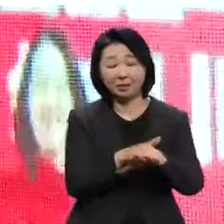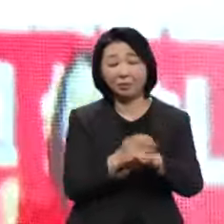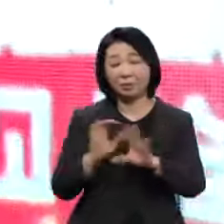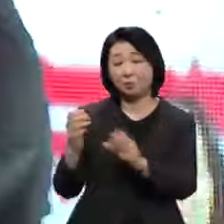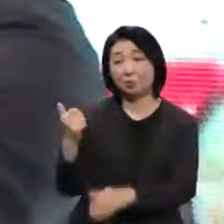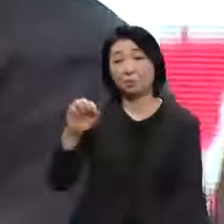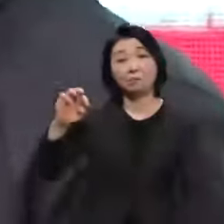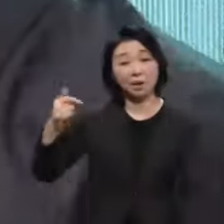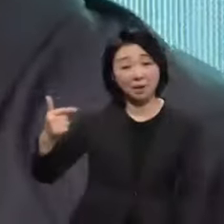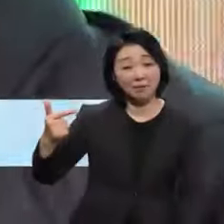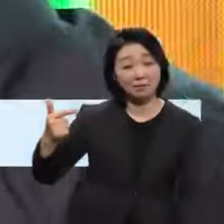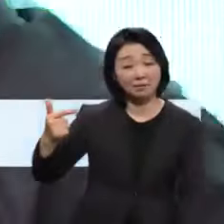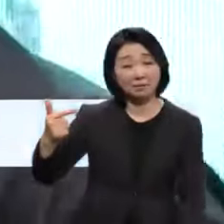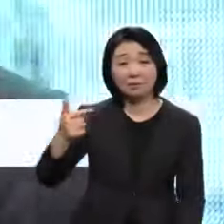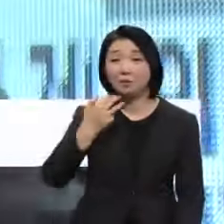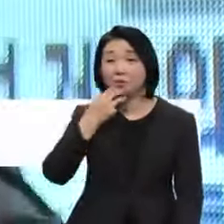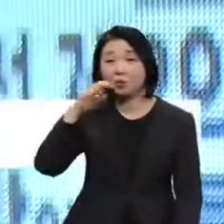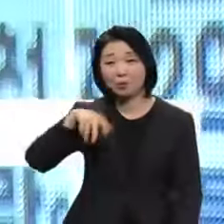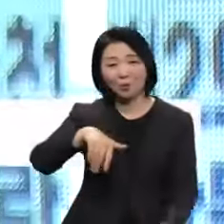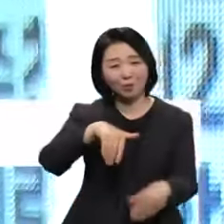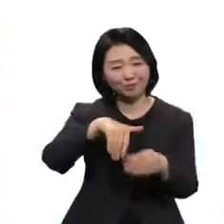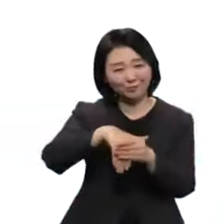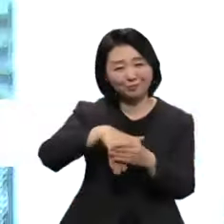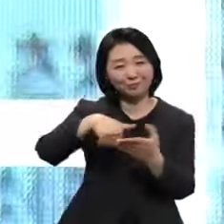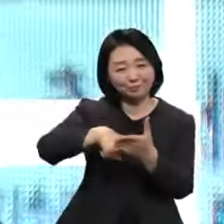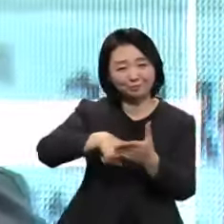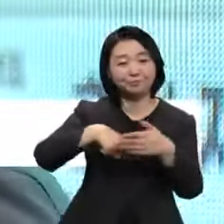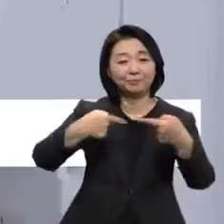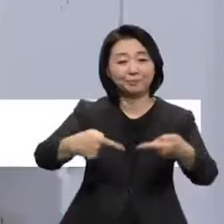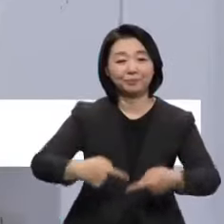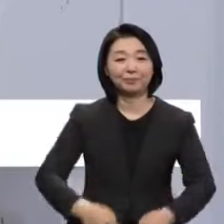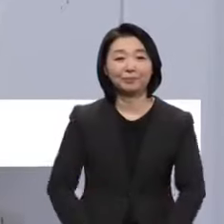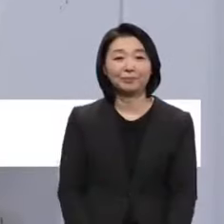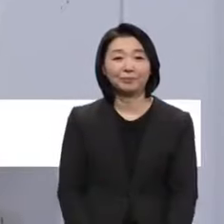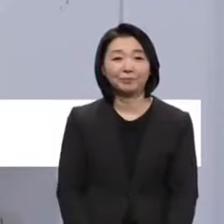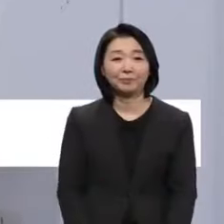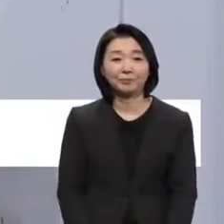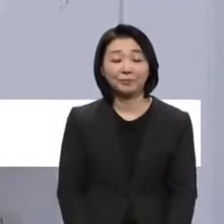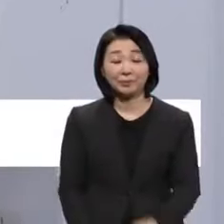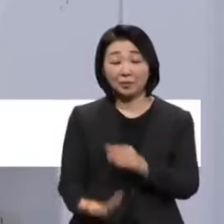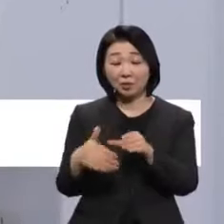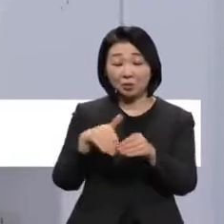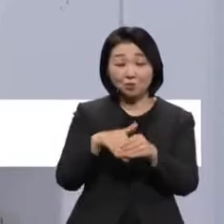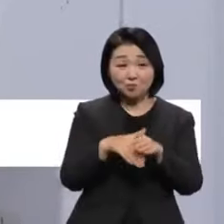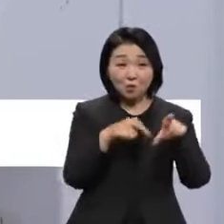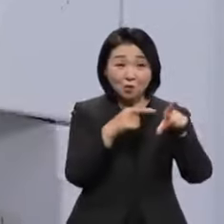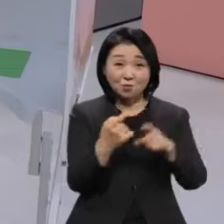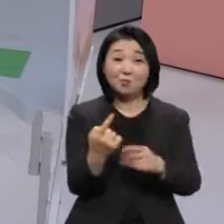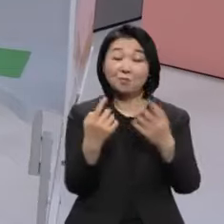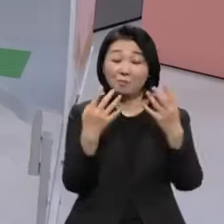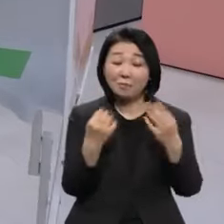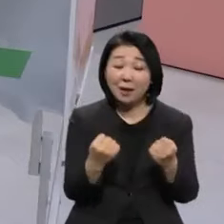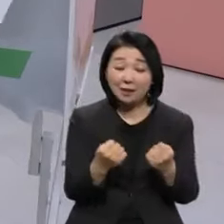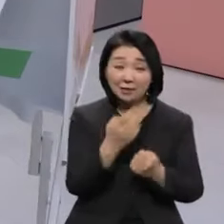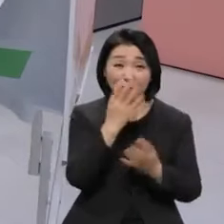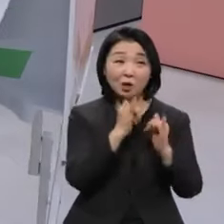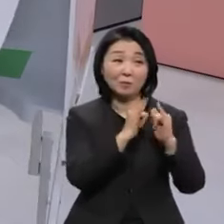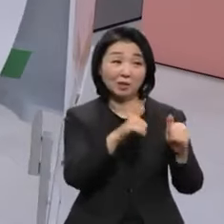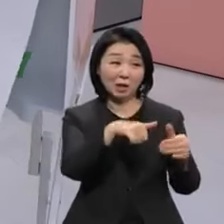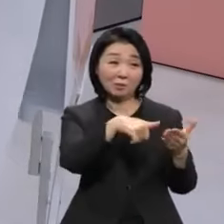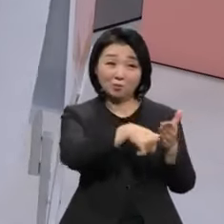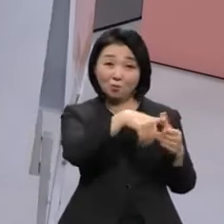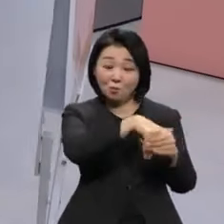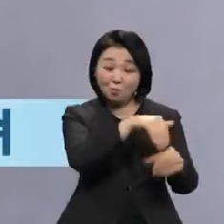국민의힘 한동훈 비대위원장은 서울에서 투표할 걸로 알려졌습니다. 사전투표율이 높으면 젊은 층이 먼저 투표에